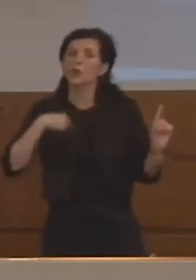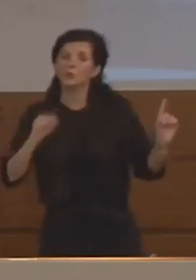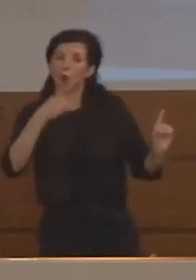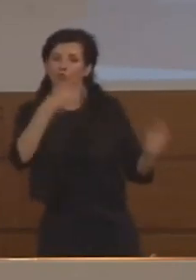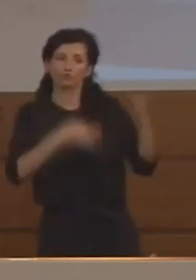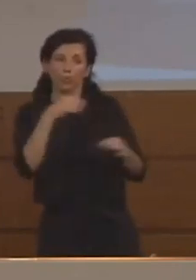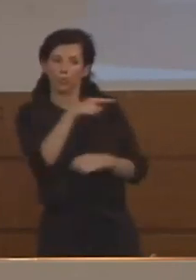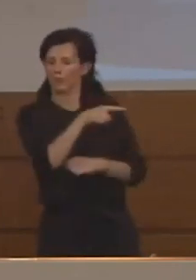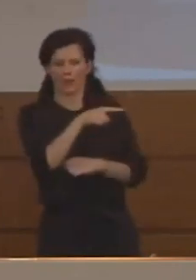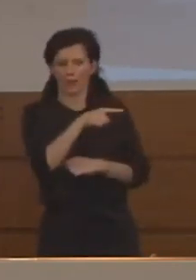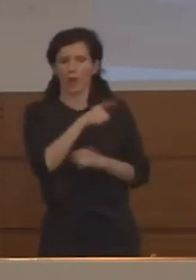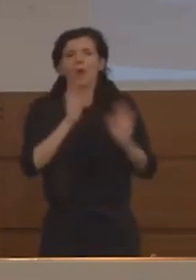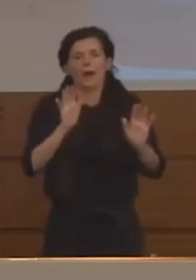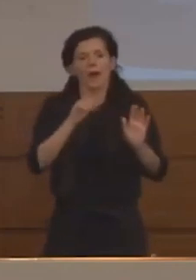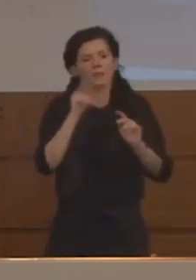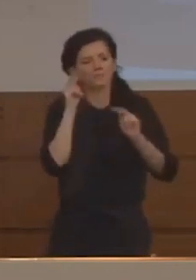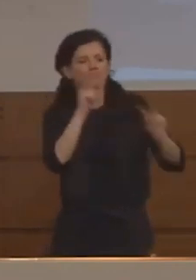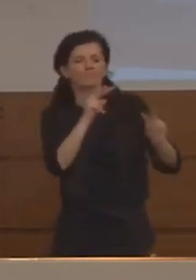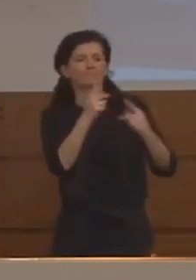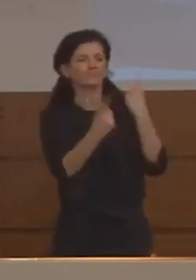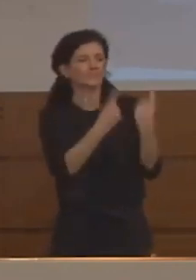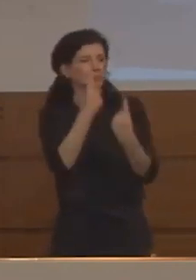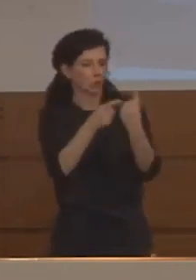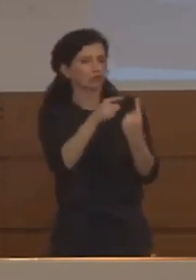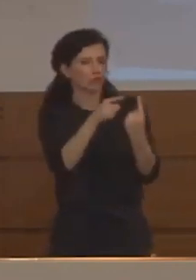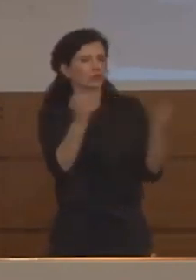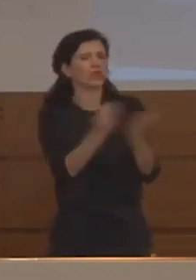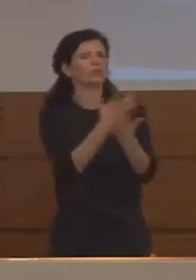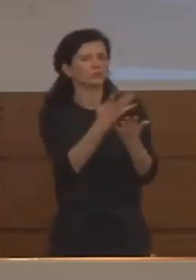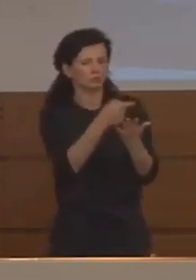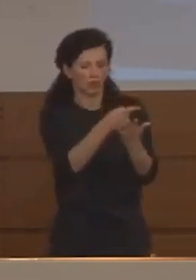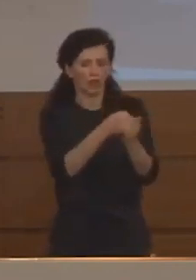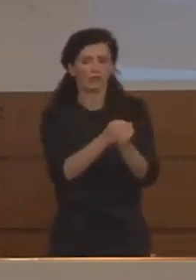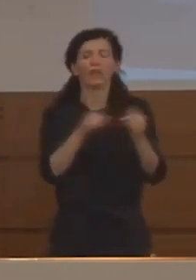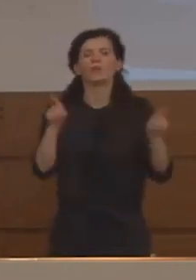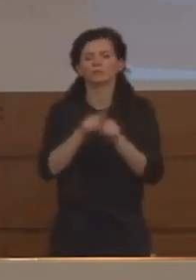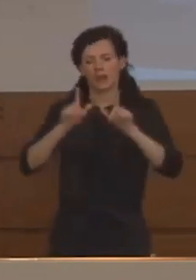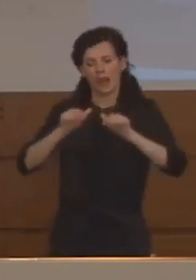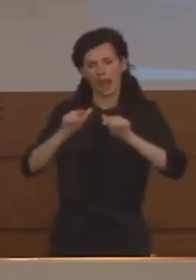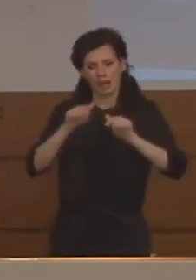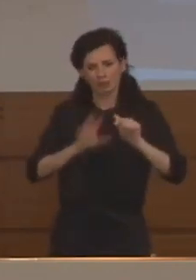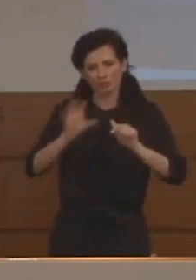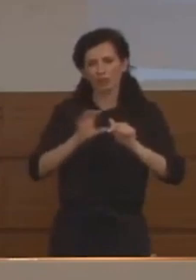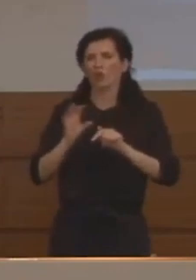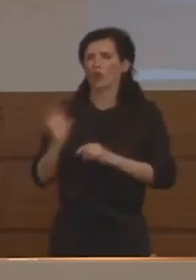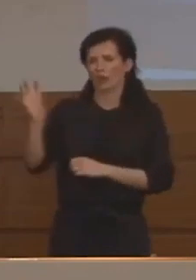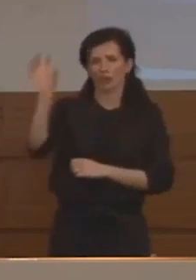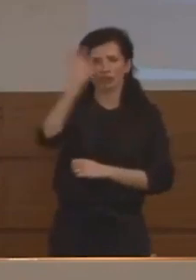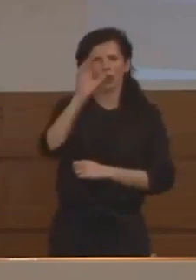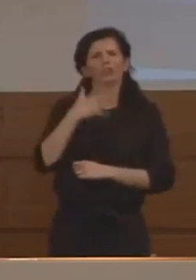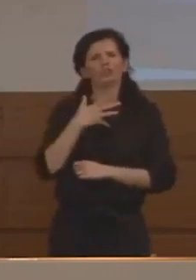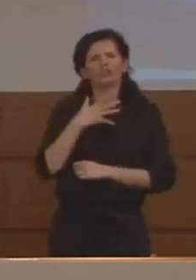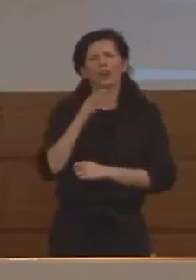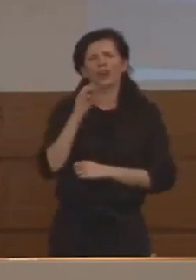quello che verrà sarà molto importante avrà notato che nel lazio e in altre regioni sono state create delle zone rosse ha addirittura